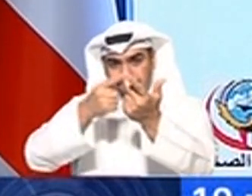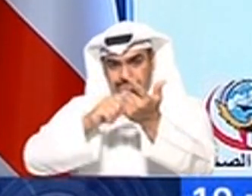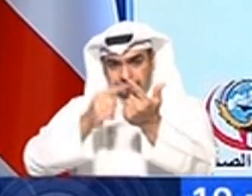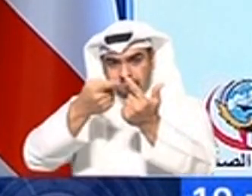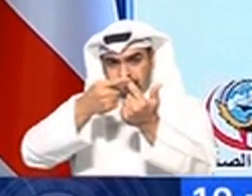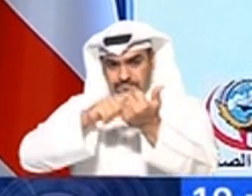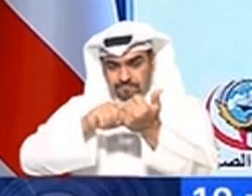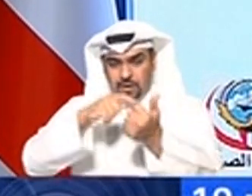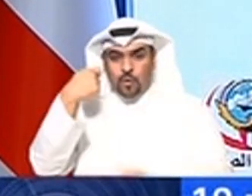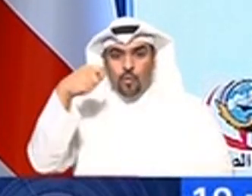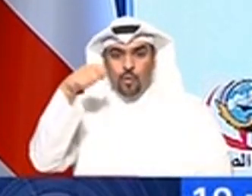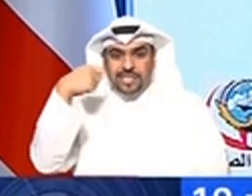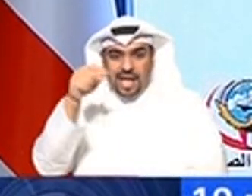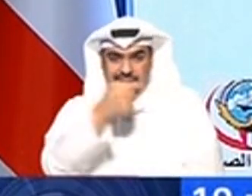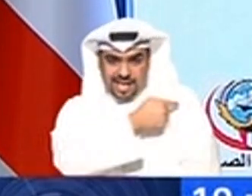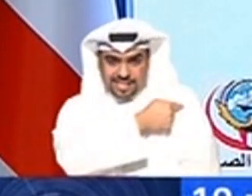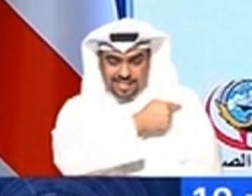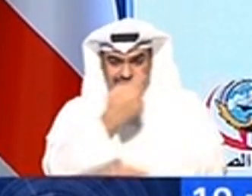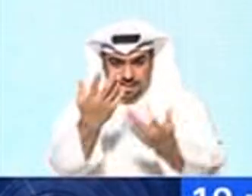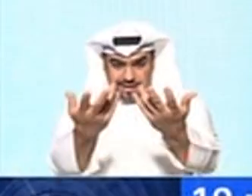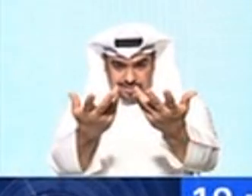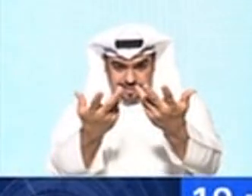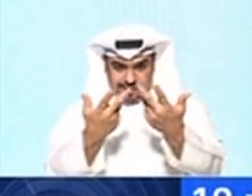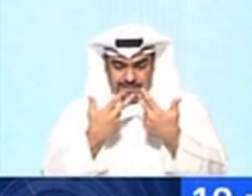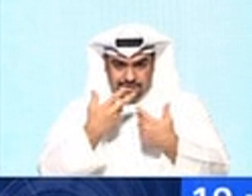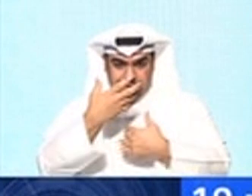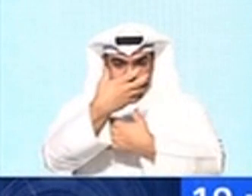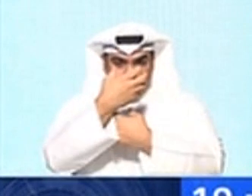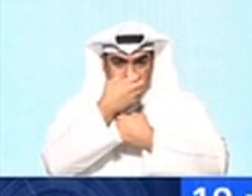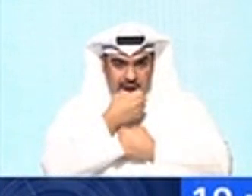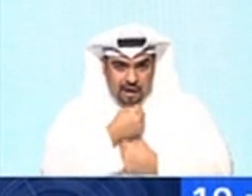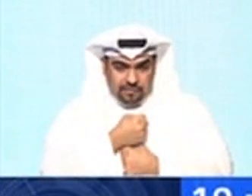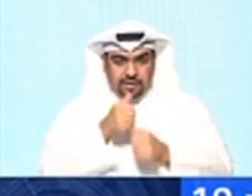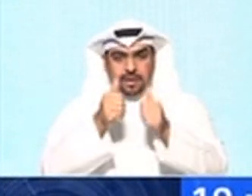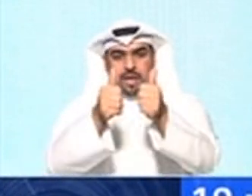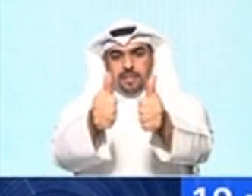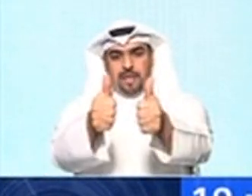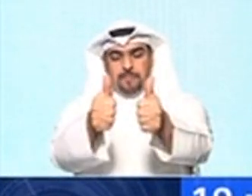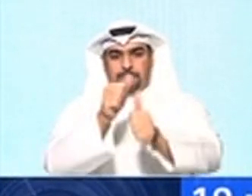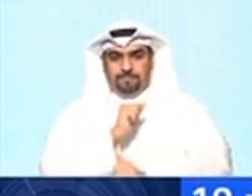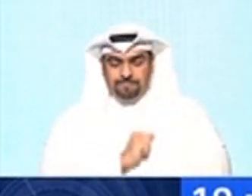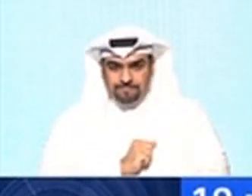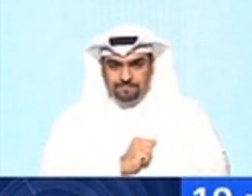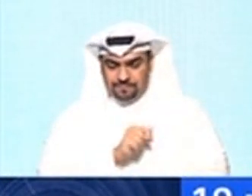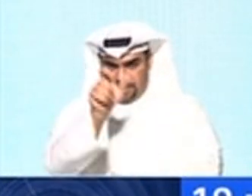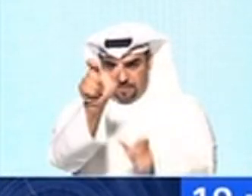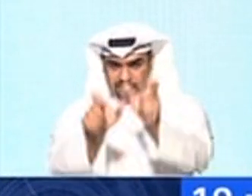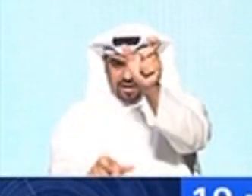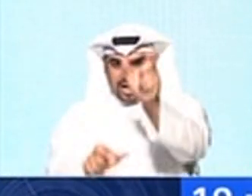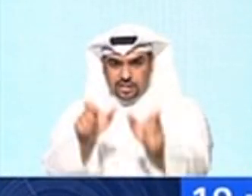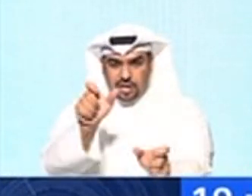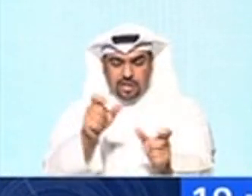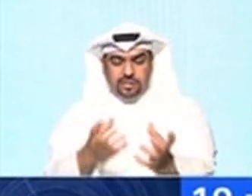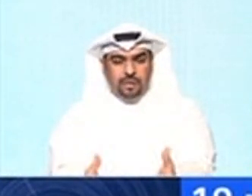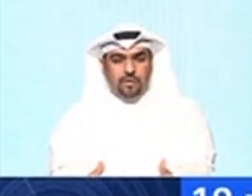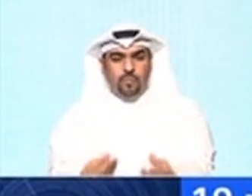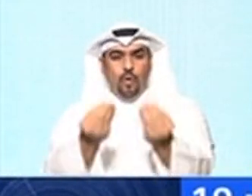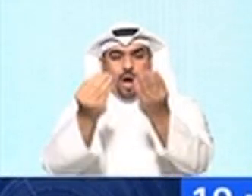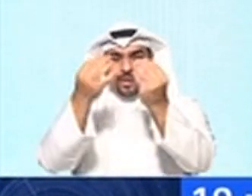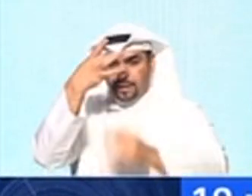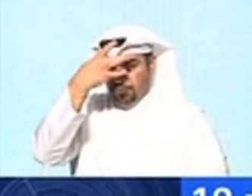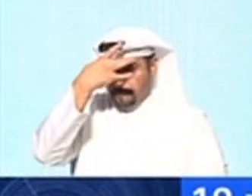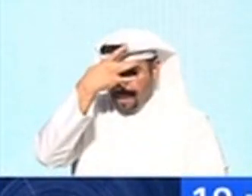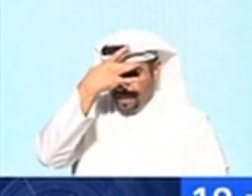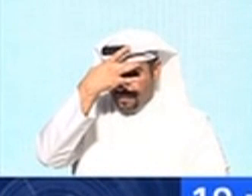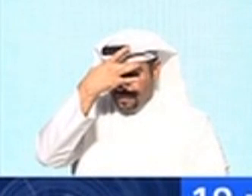استثناء، ولدينا الحالات المرضية من مختلف الأعمار في دولة الكويت، لذلك من المهم جدا على